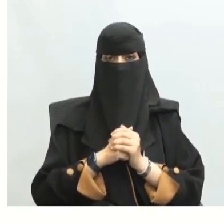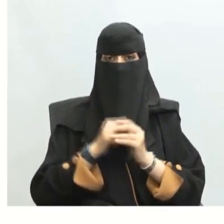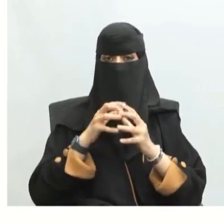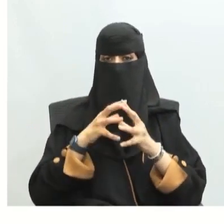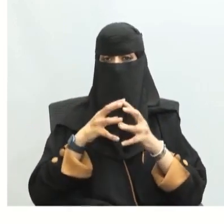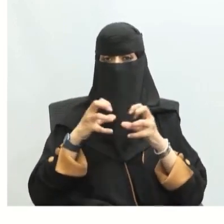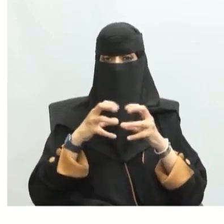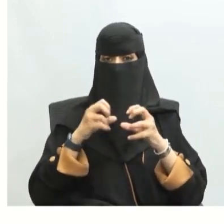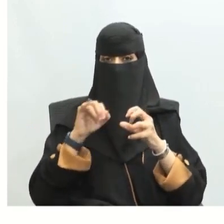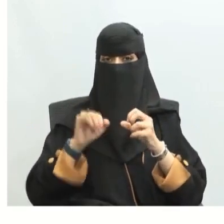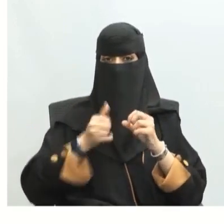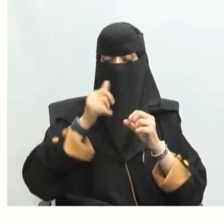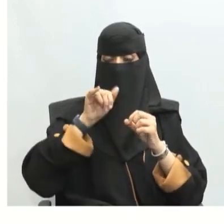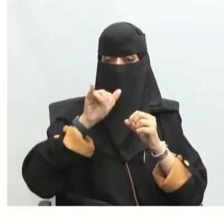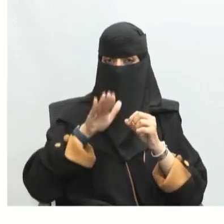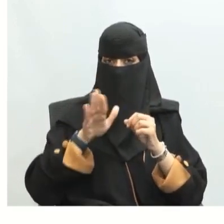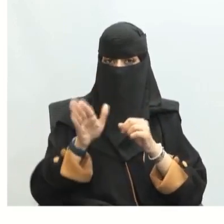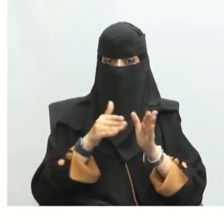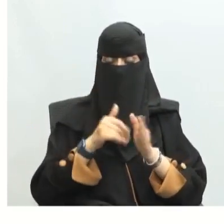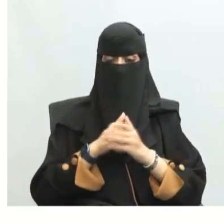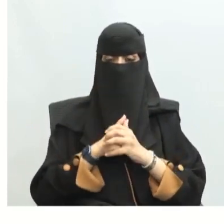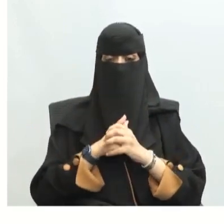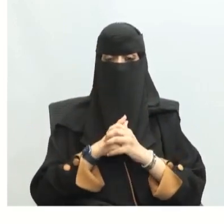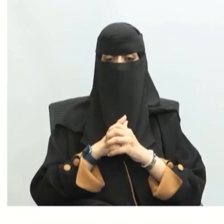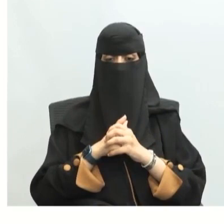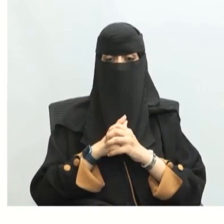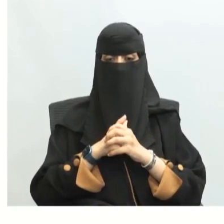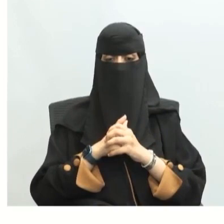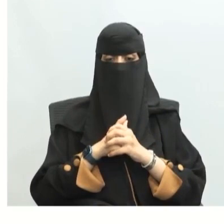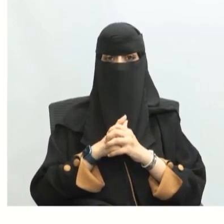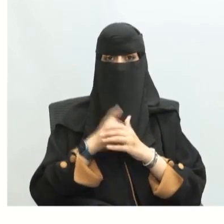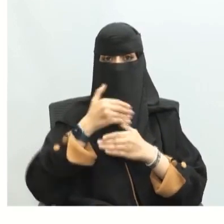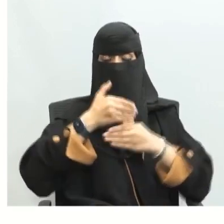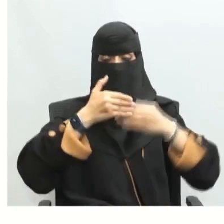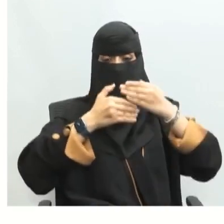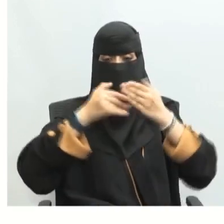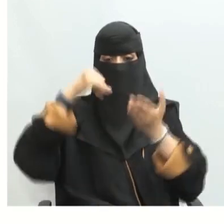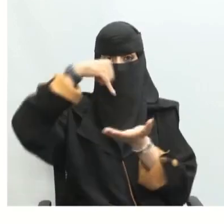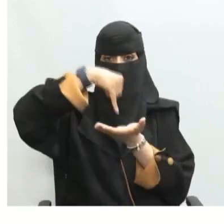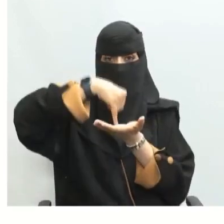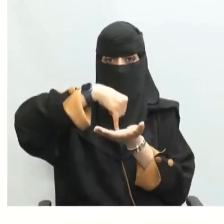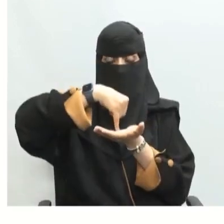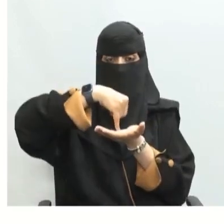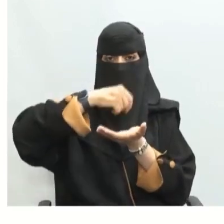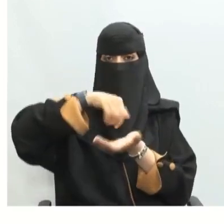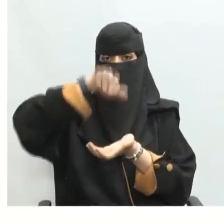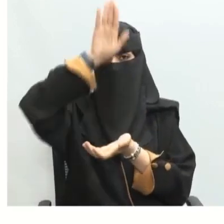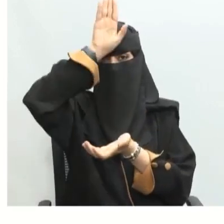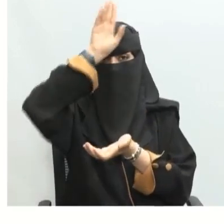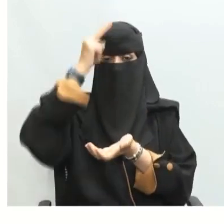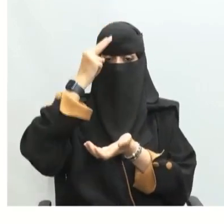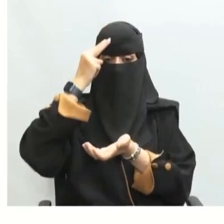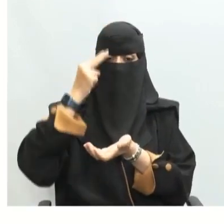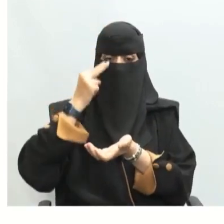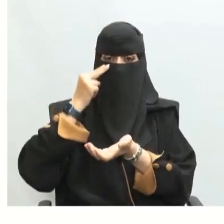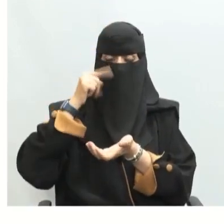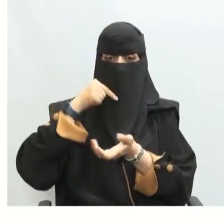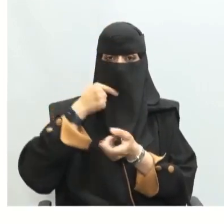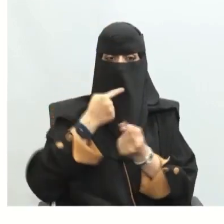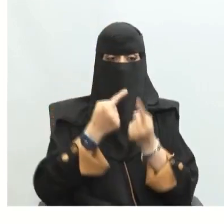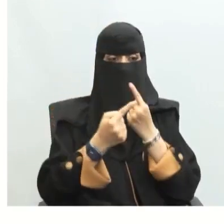السؤال الاول فسر ما يلي انشاء مركز الملك عبد العزيز